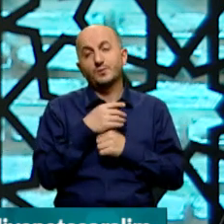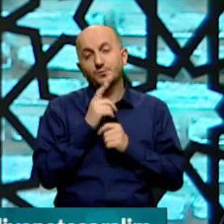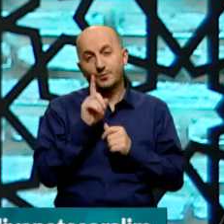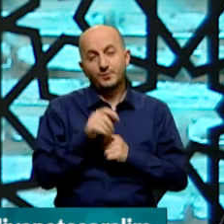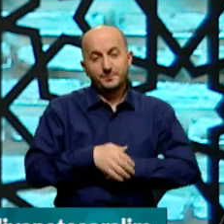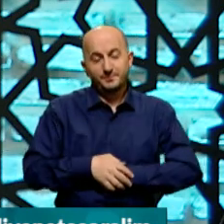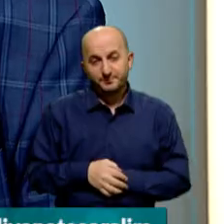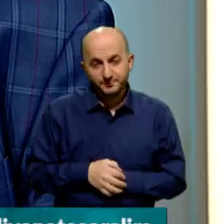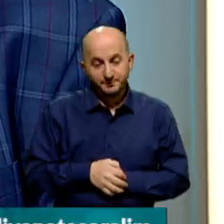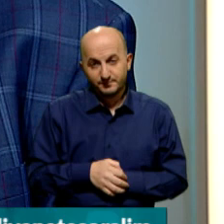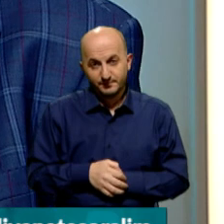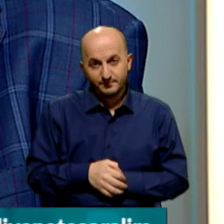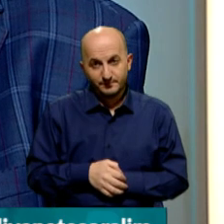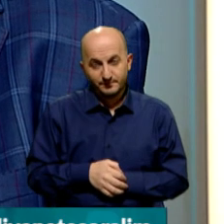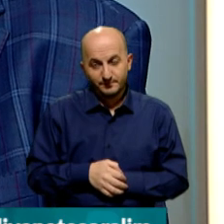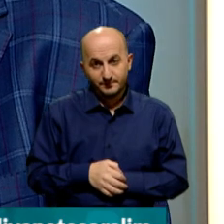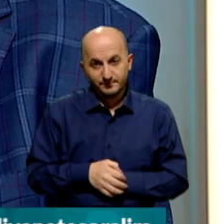sordu.